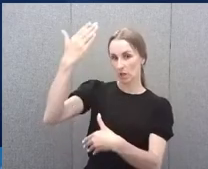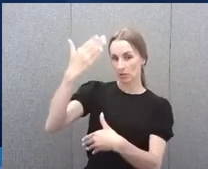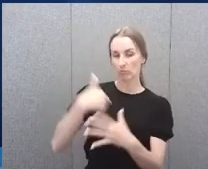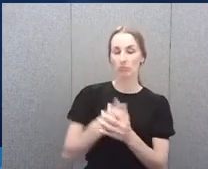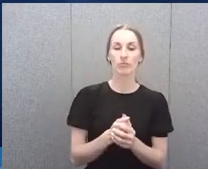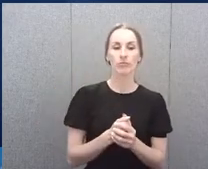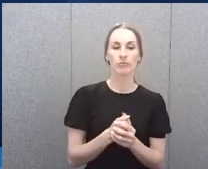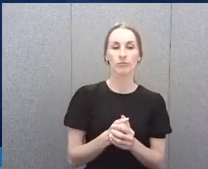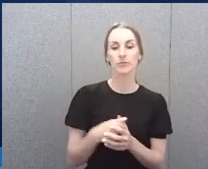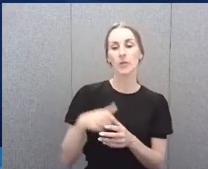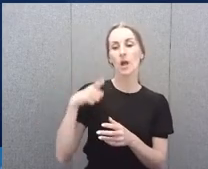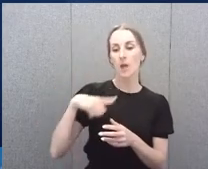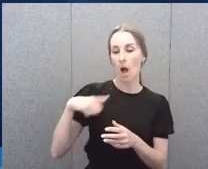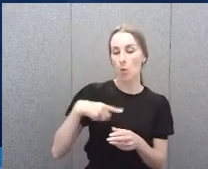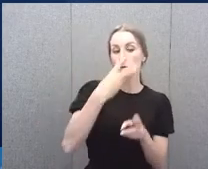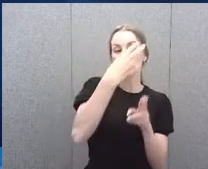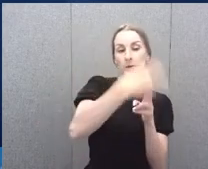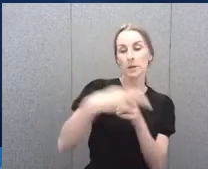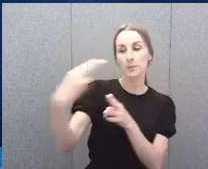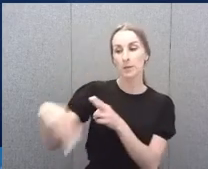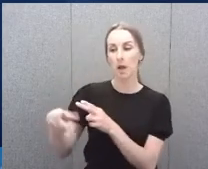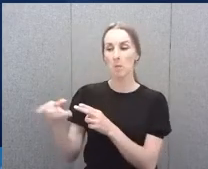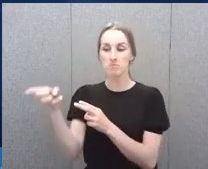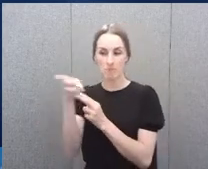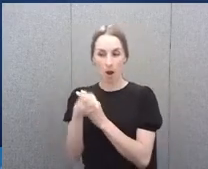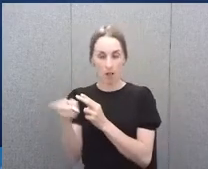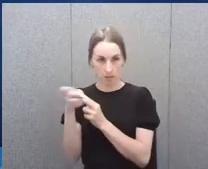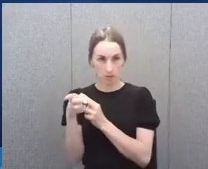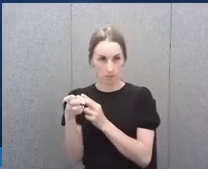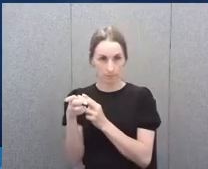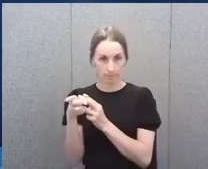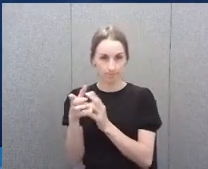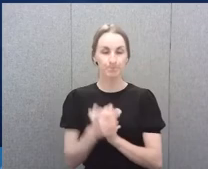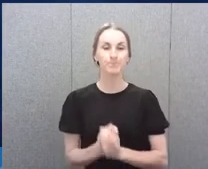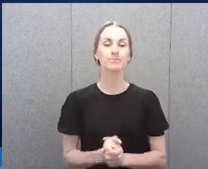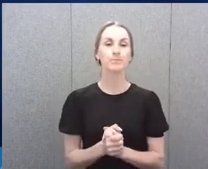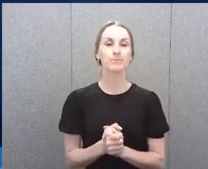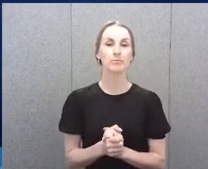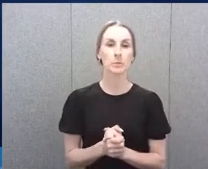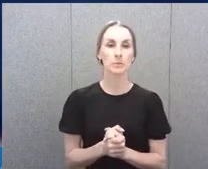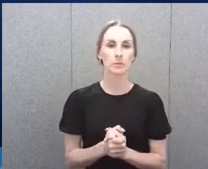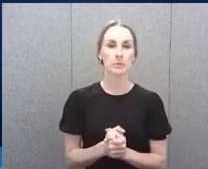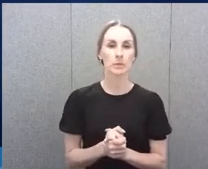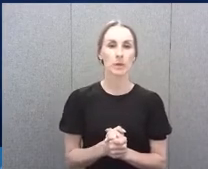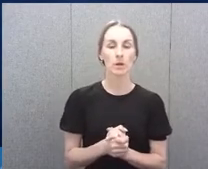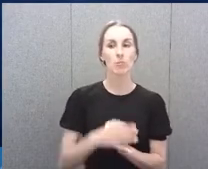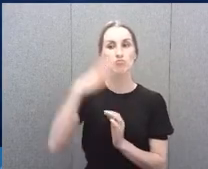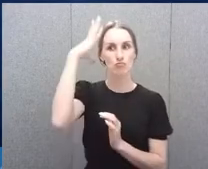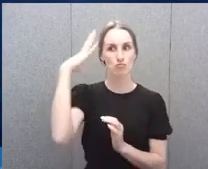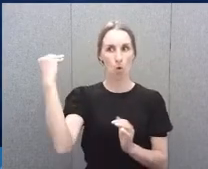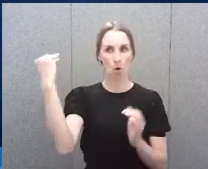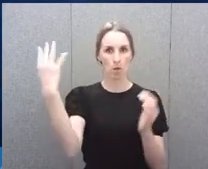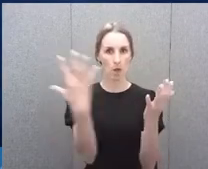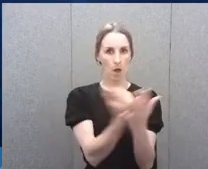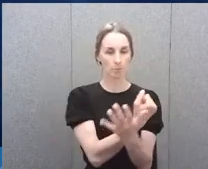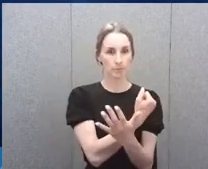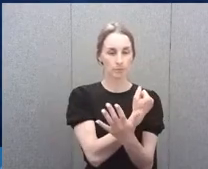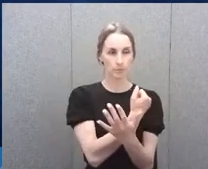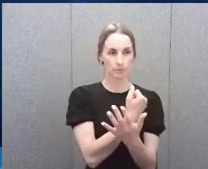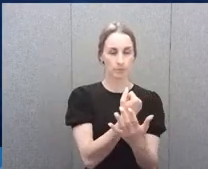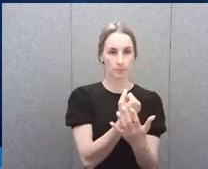эта Берлинская стена. Поэтому вот решение в Белоруссии, в Грузии, в Молдове, вот